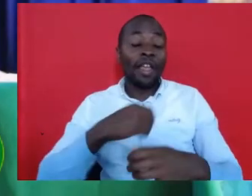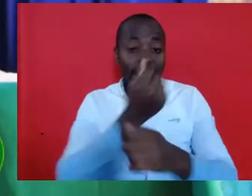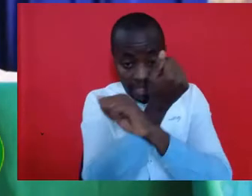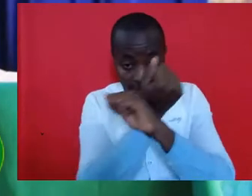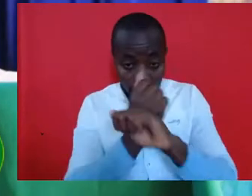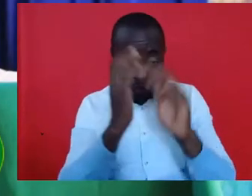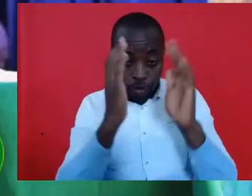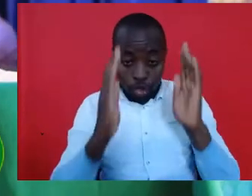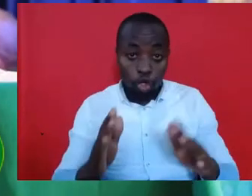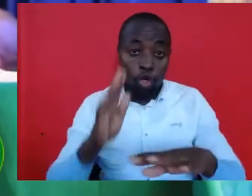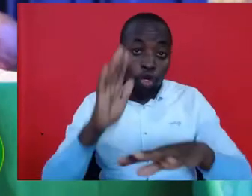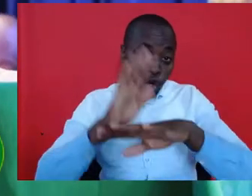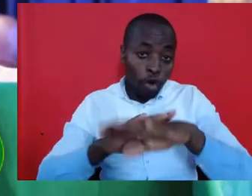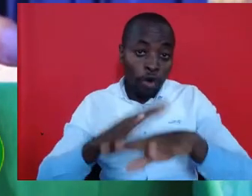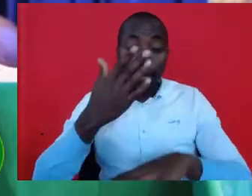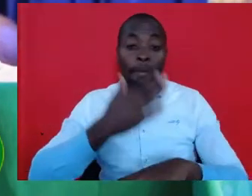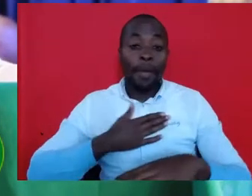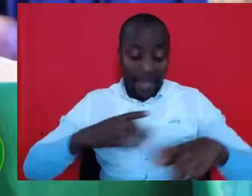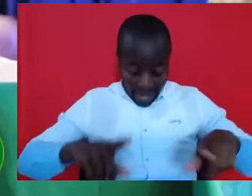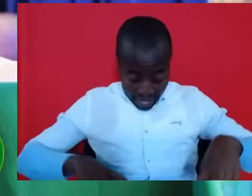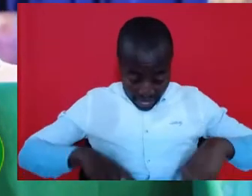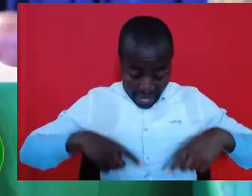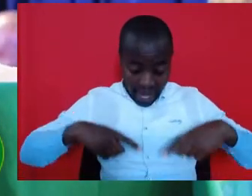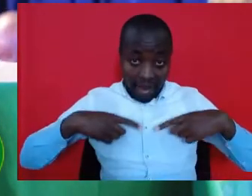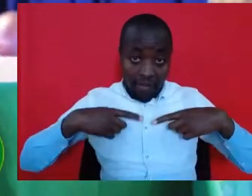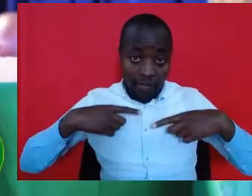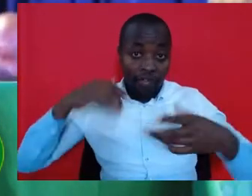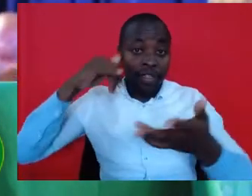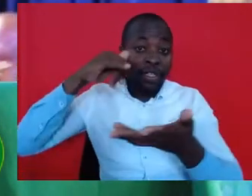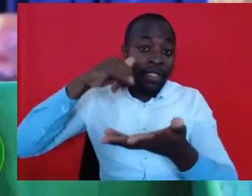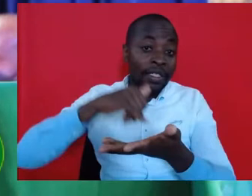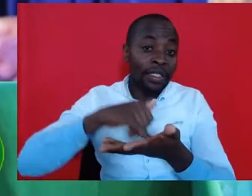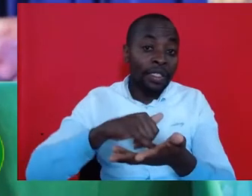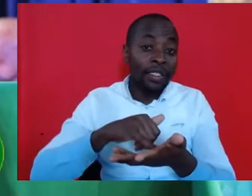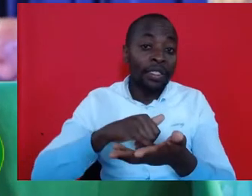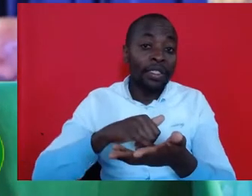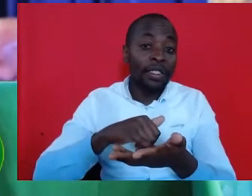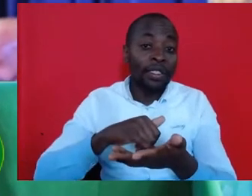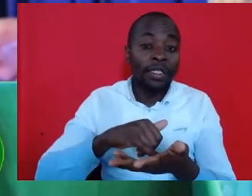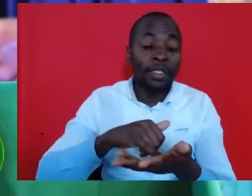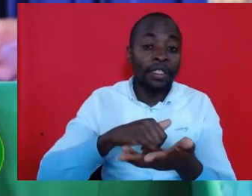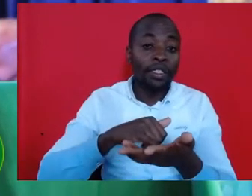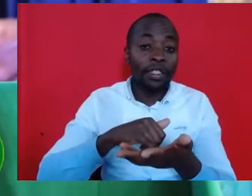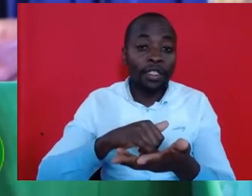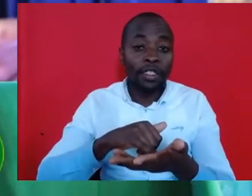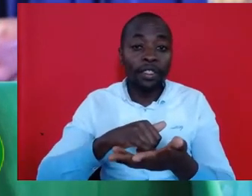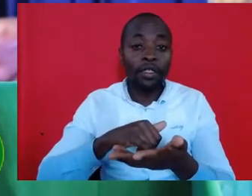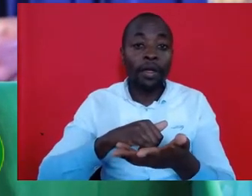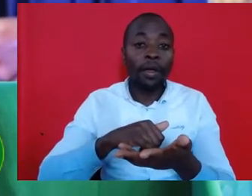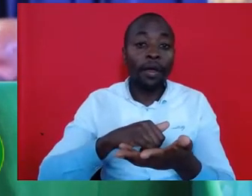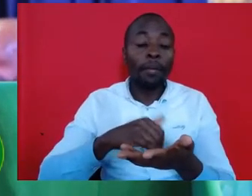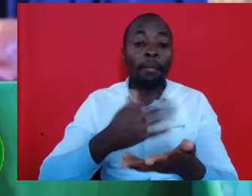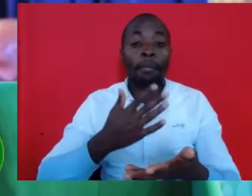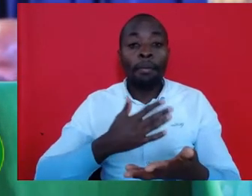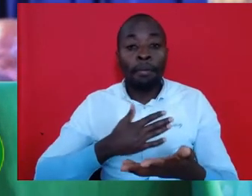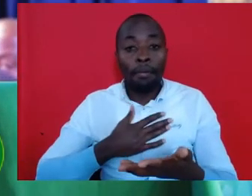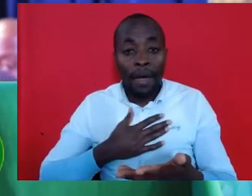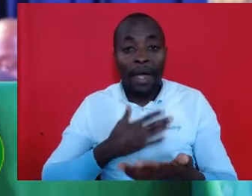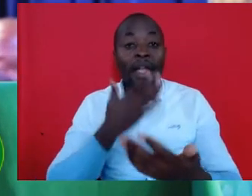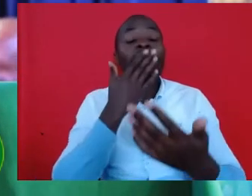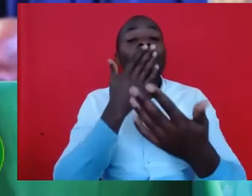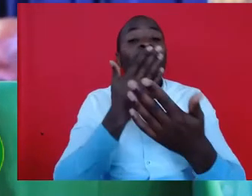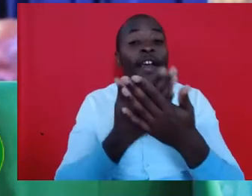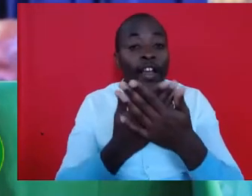Kwa kweli amekuwa ni kimbilio langu na ushindi wangu. Ningependa kuwashukuru nyote ambao kwa